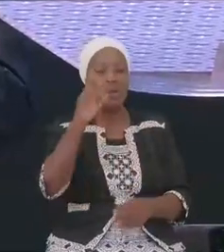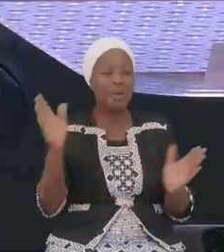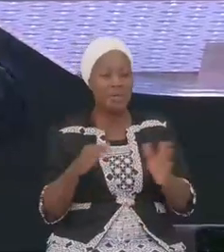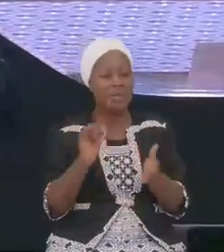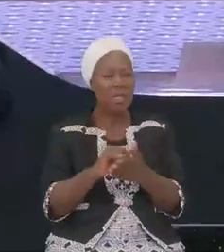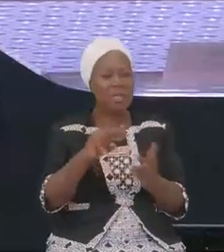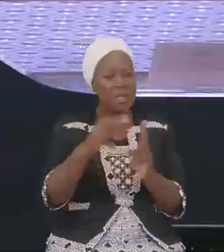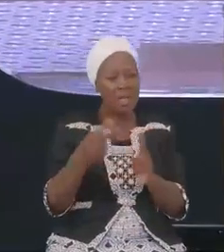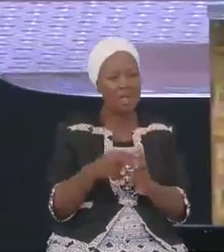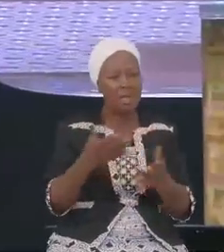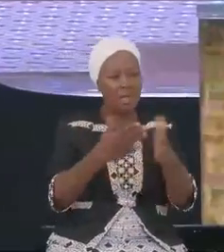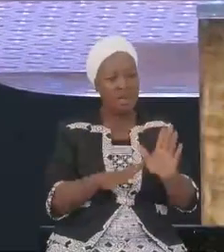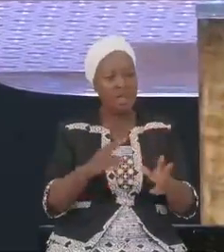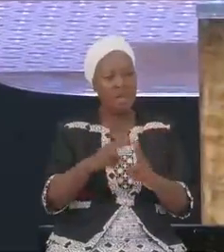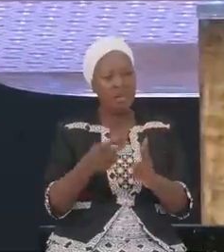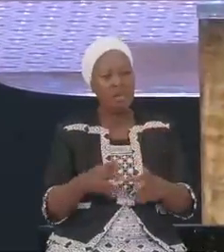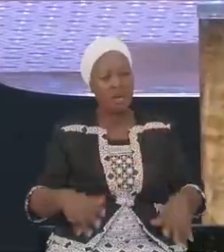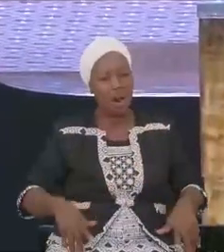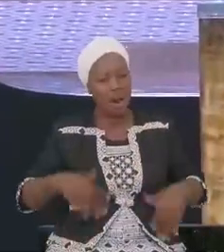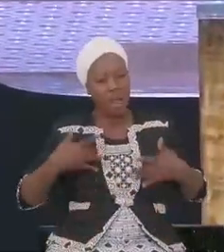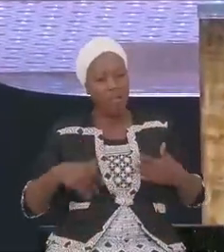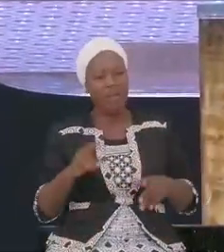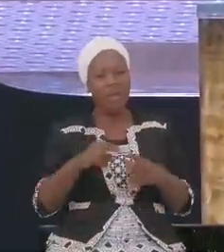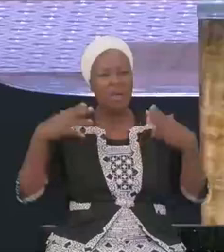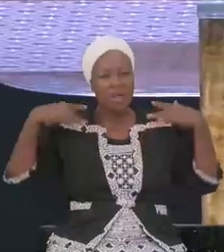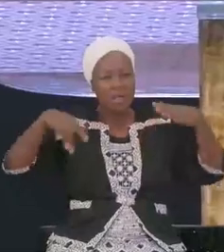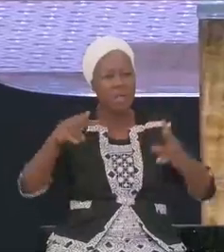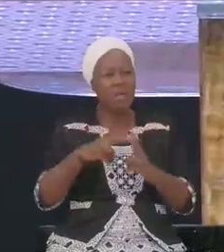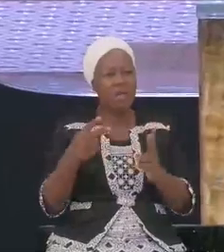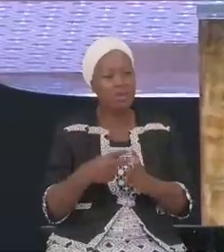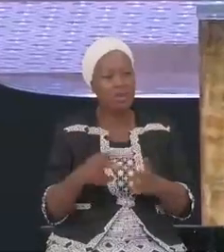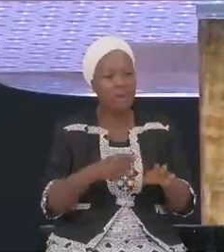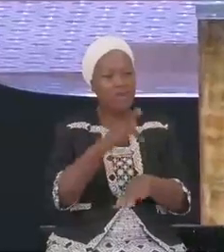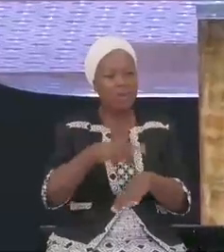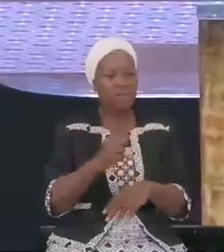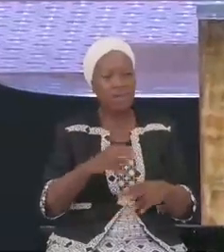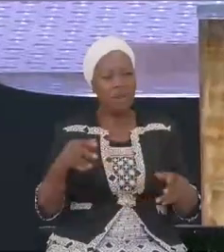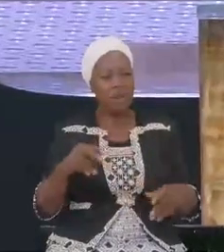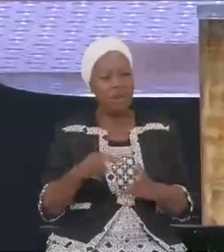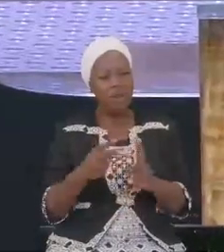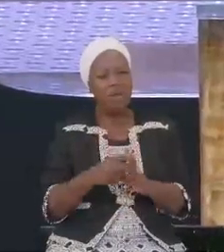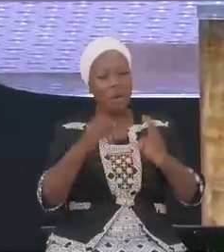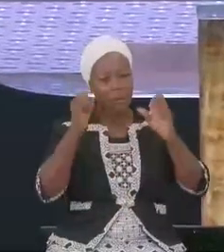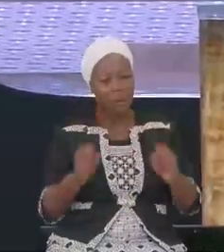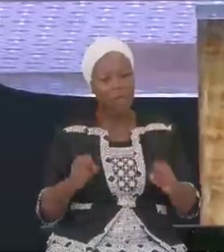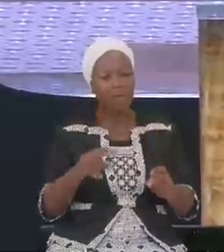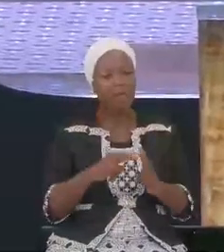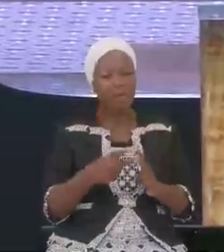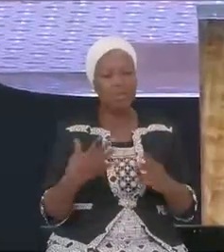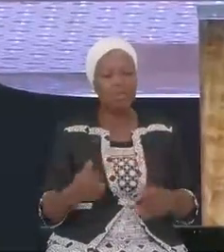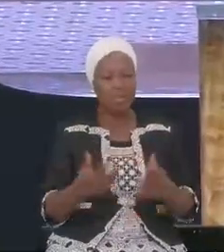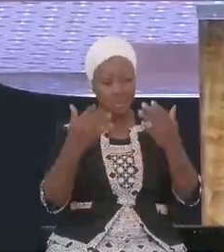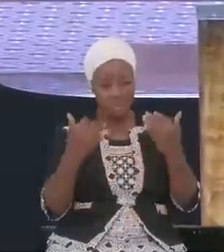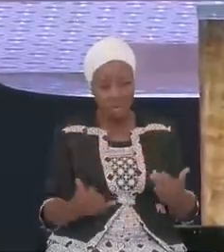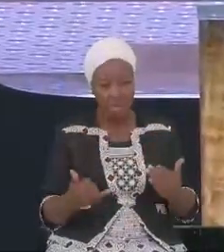la vie, ni les anges, ni les dominations, ni les choses présentes, quel que soit ce qui est présent dans notre